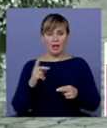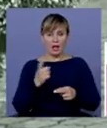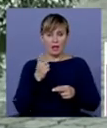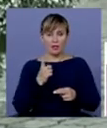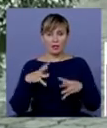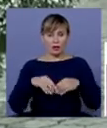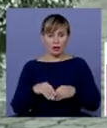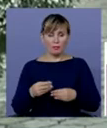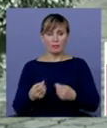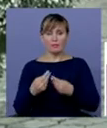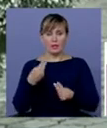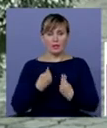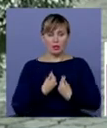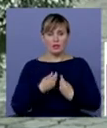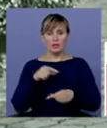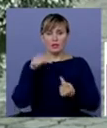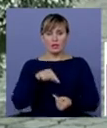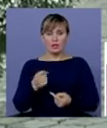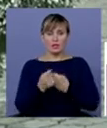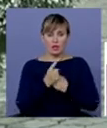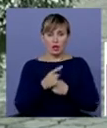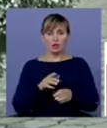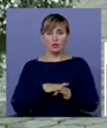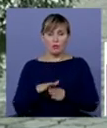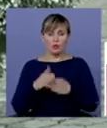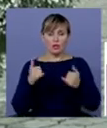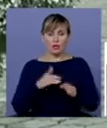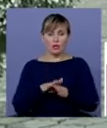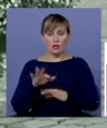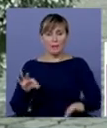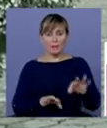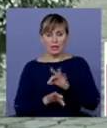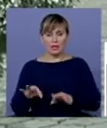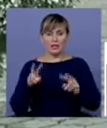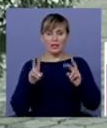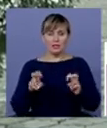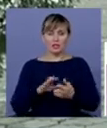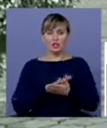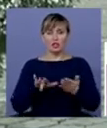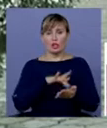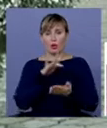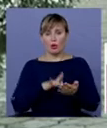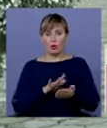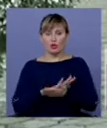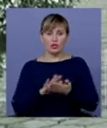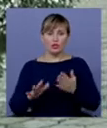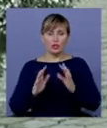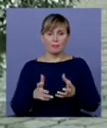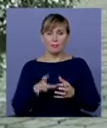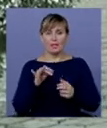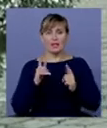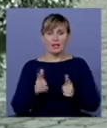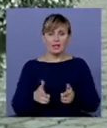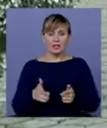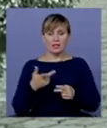нам соответствующие заказы. Они сейчас полностью реализуют проект, называется «Чистый город, чистый мир». И